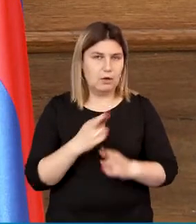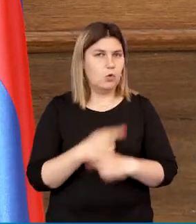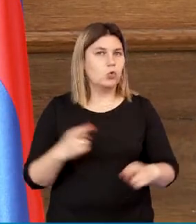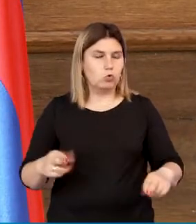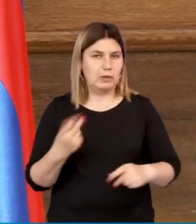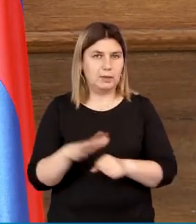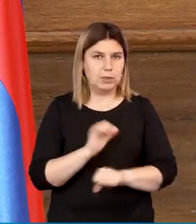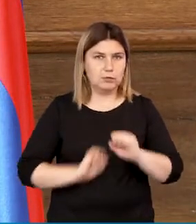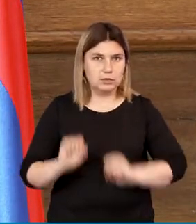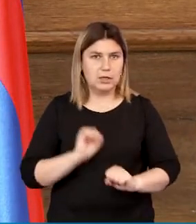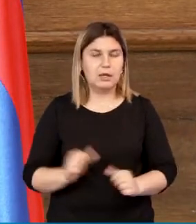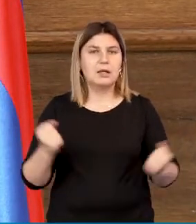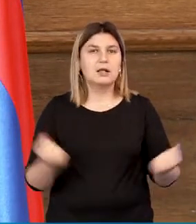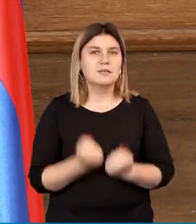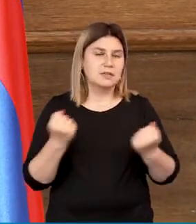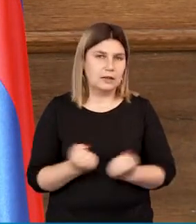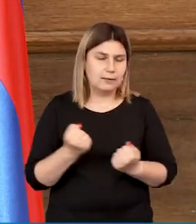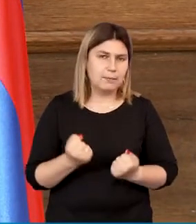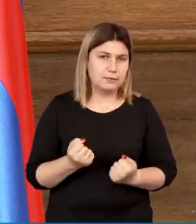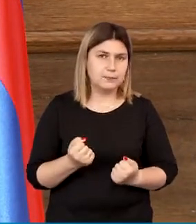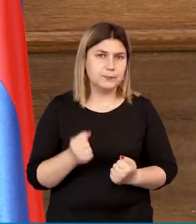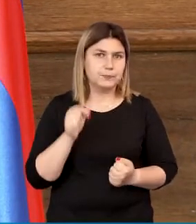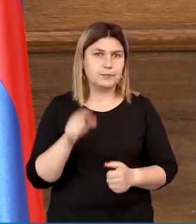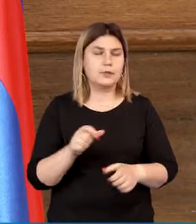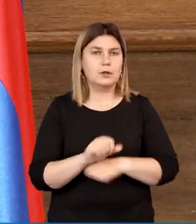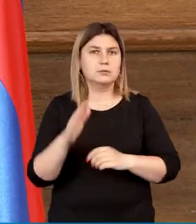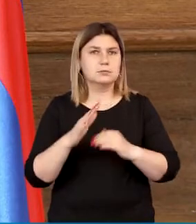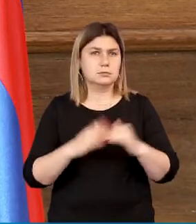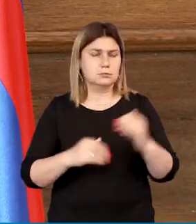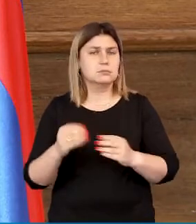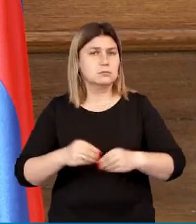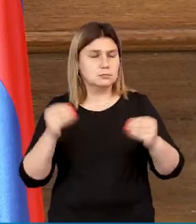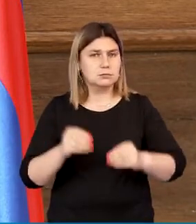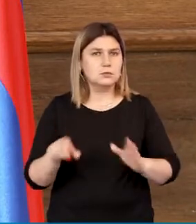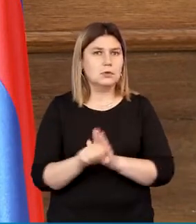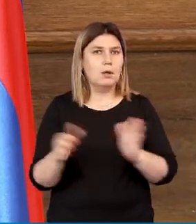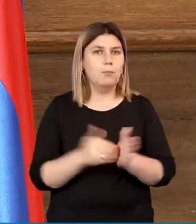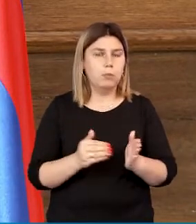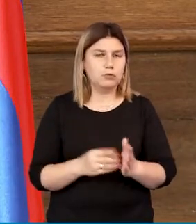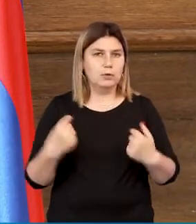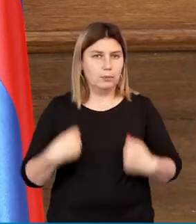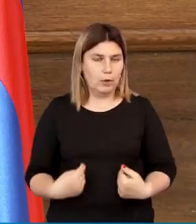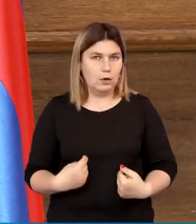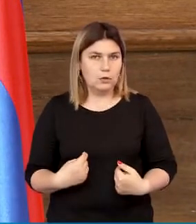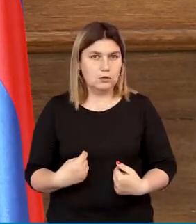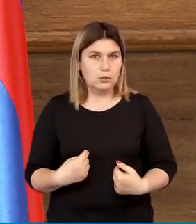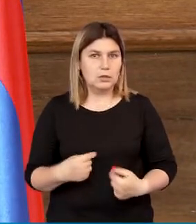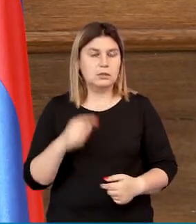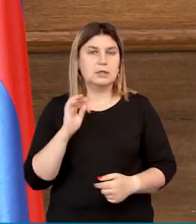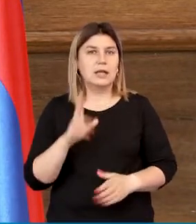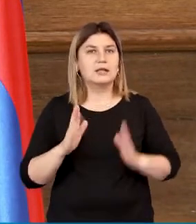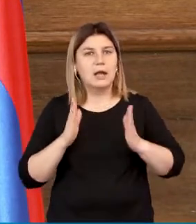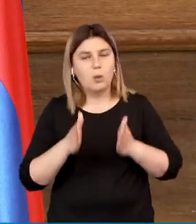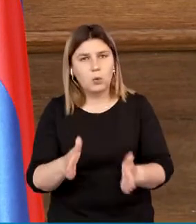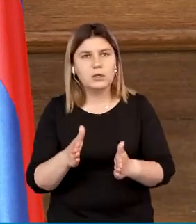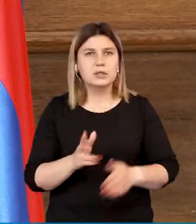niepełnosprawnościami. Więc staramy się oczywiście tę infrastrukturę dostosowywać do potrzeb tych osób, tak na ulicy, jak i w